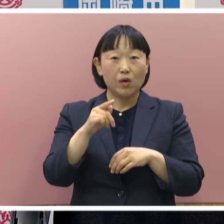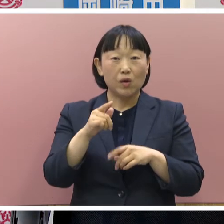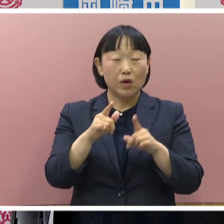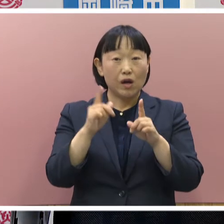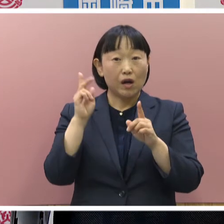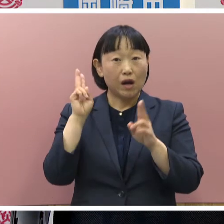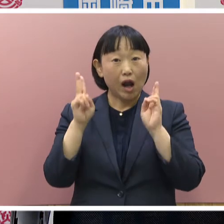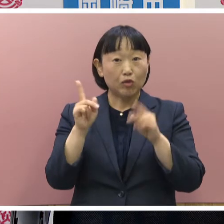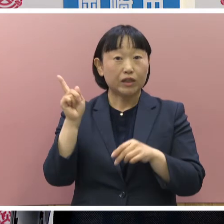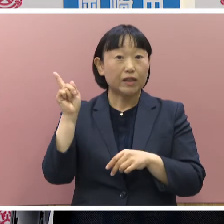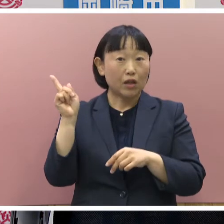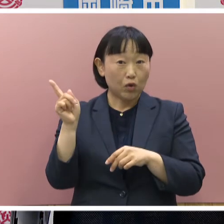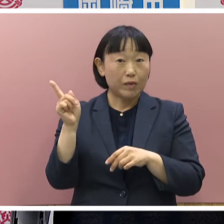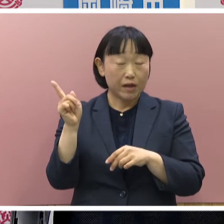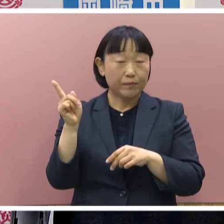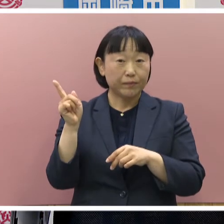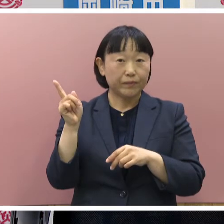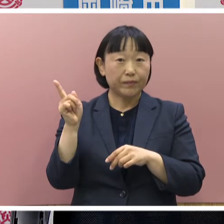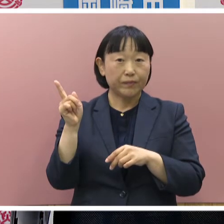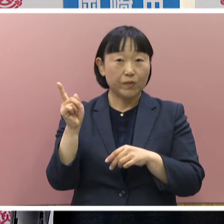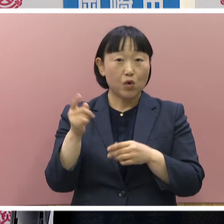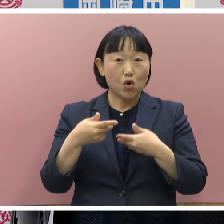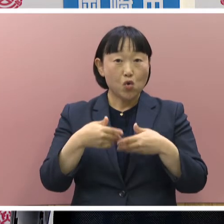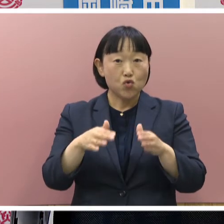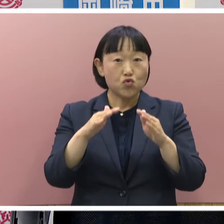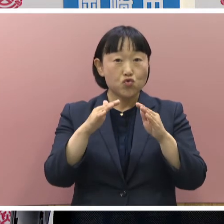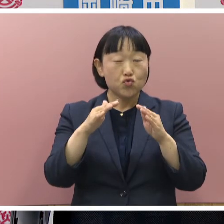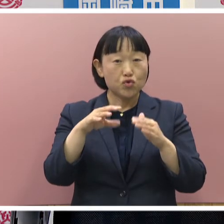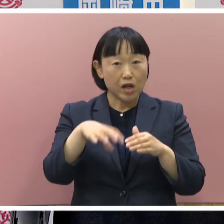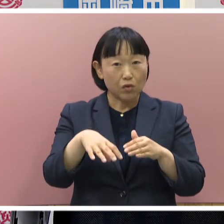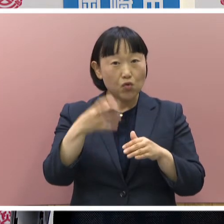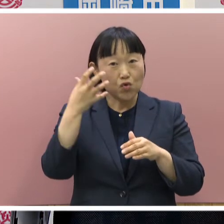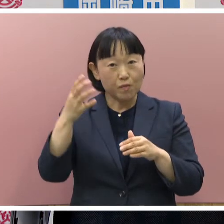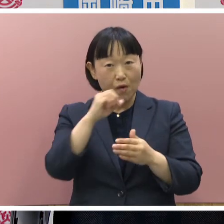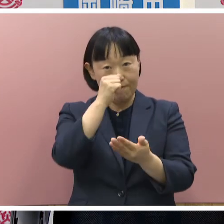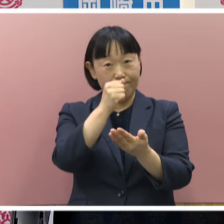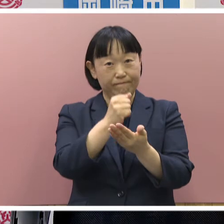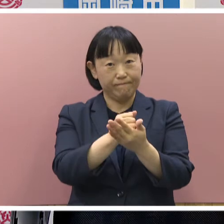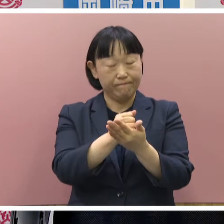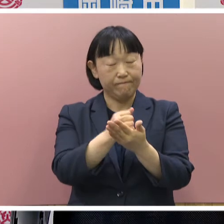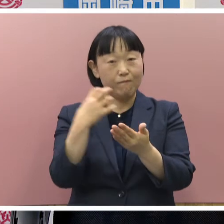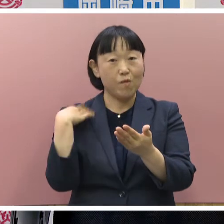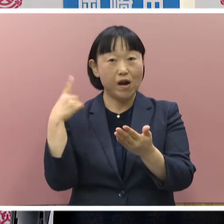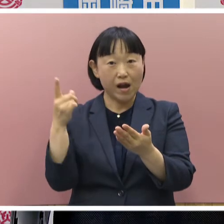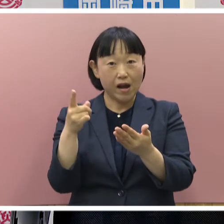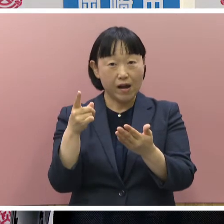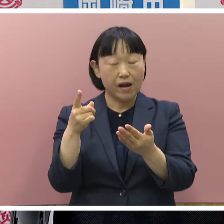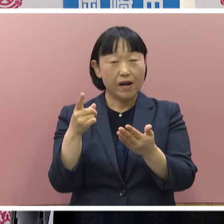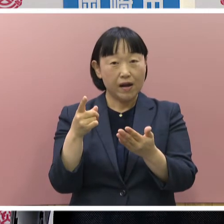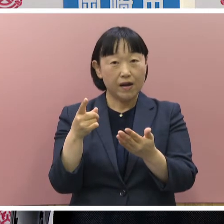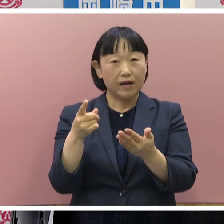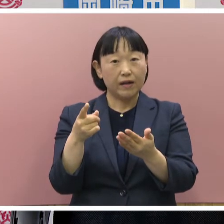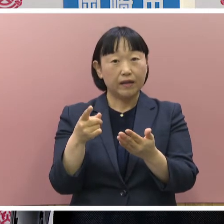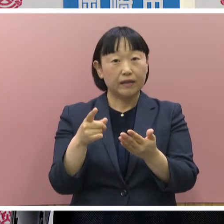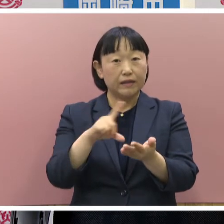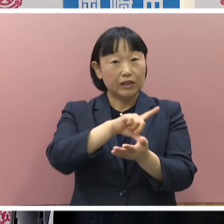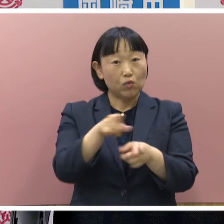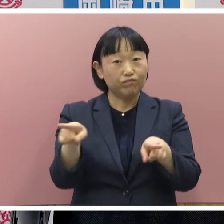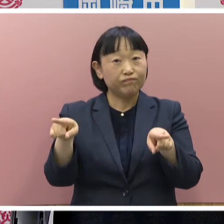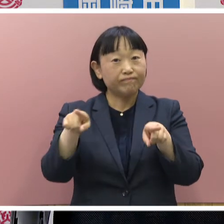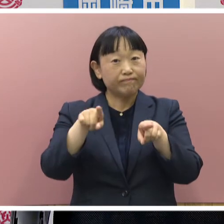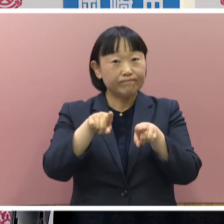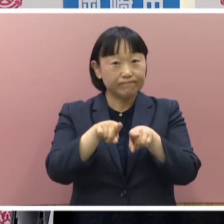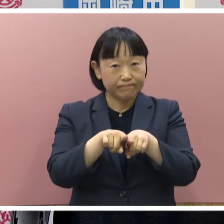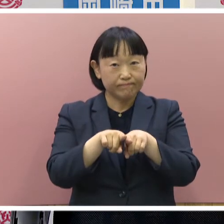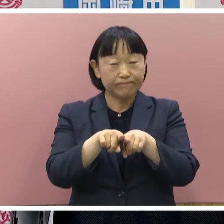式会社里夢さんは、ふるさとの夢を形にをミッションに、地方創生に特化した伴走型の